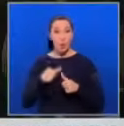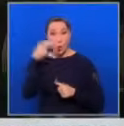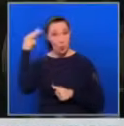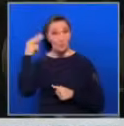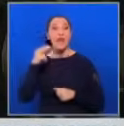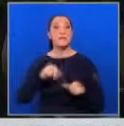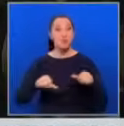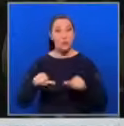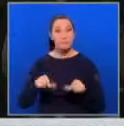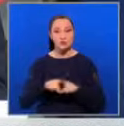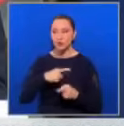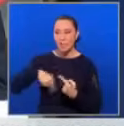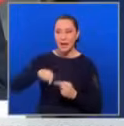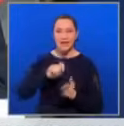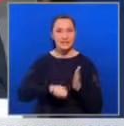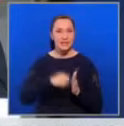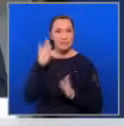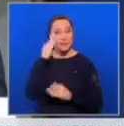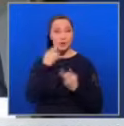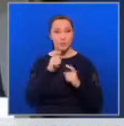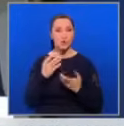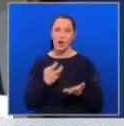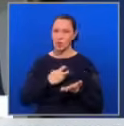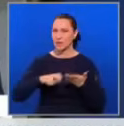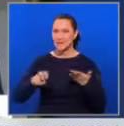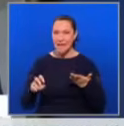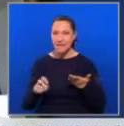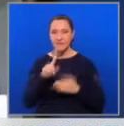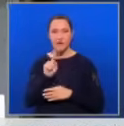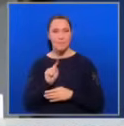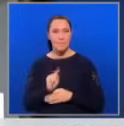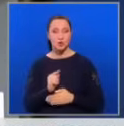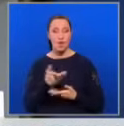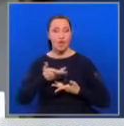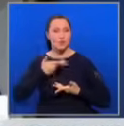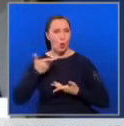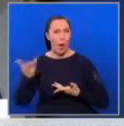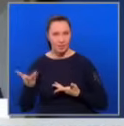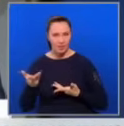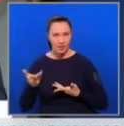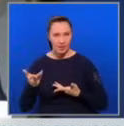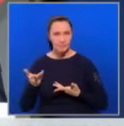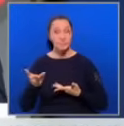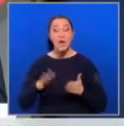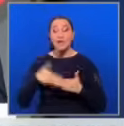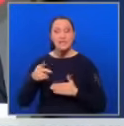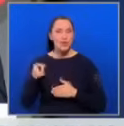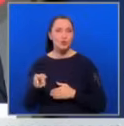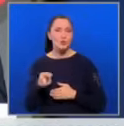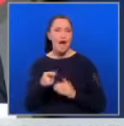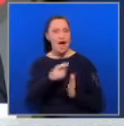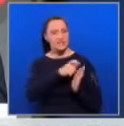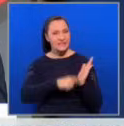заобикаля санкциите премиерът коментира когато излезе въпросния доклад и след това и